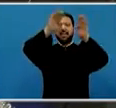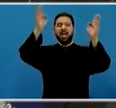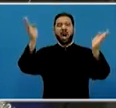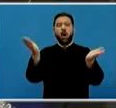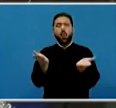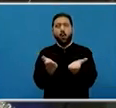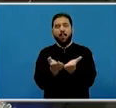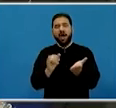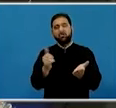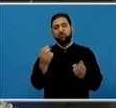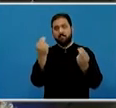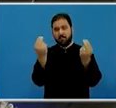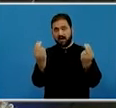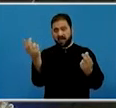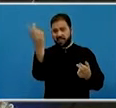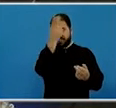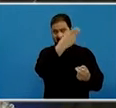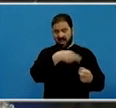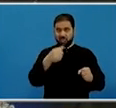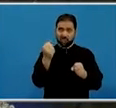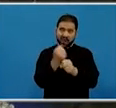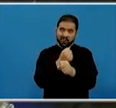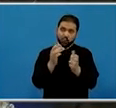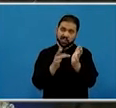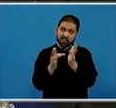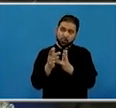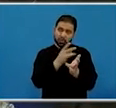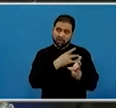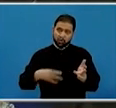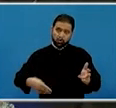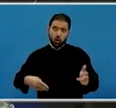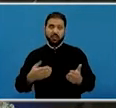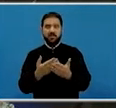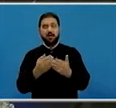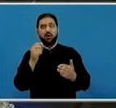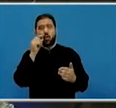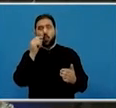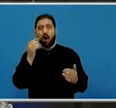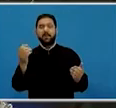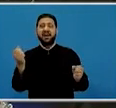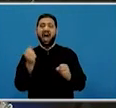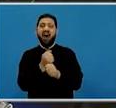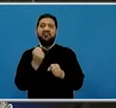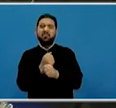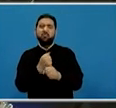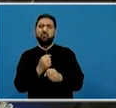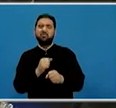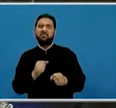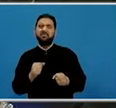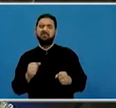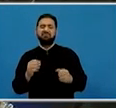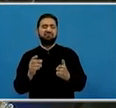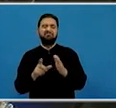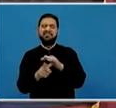și bineînțeles că ceea ce a făcut Hristos, Mântuitorul Iisus Hristos pentru oameni, a făcut-o dintr-o